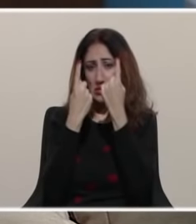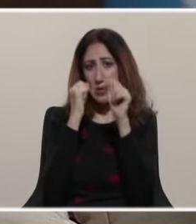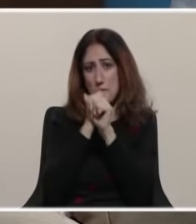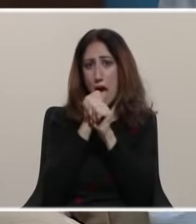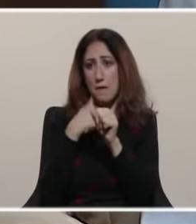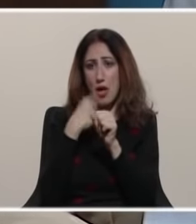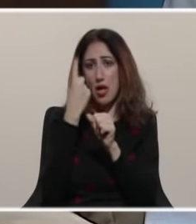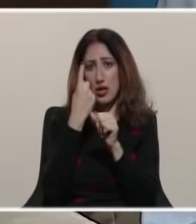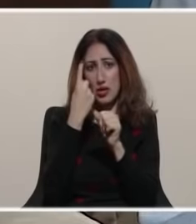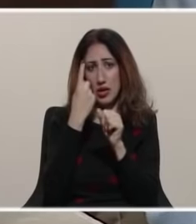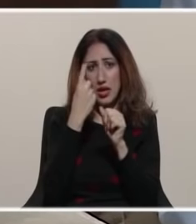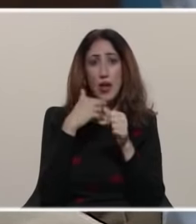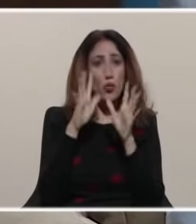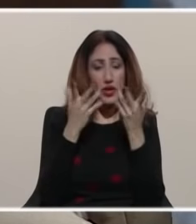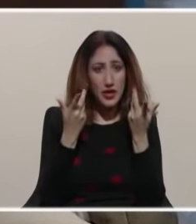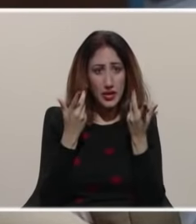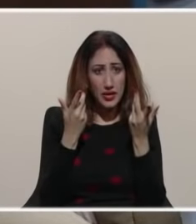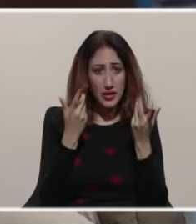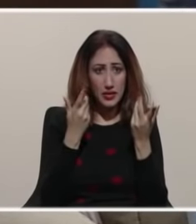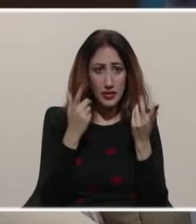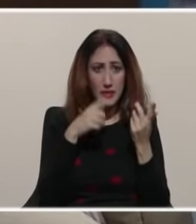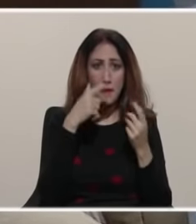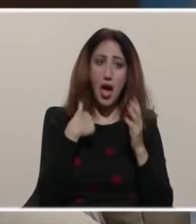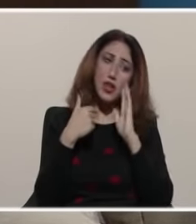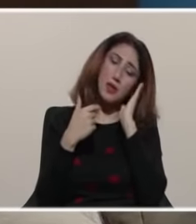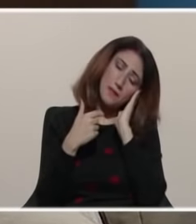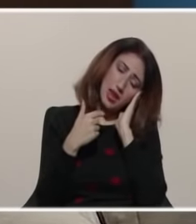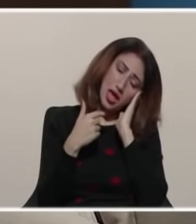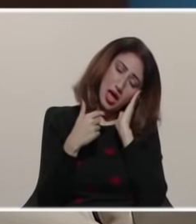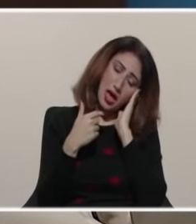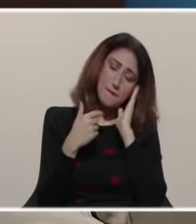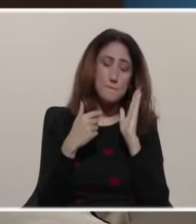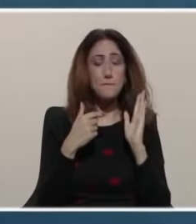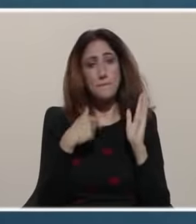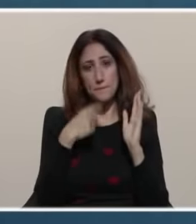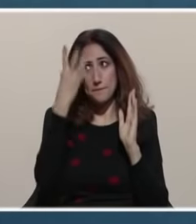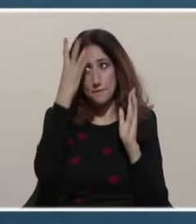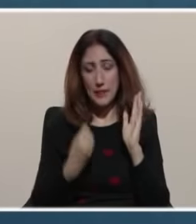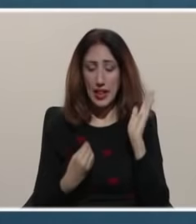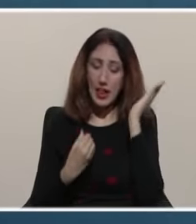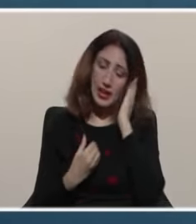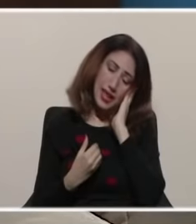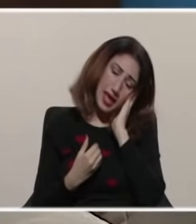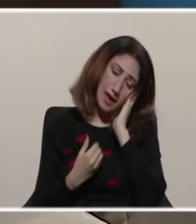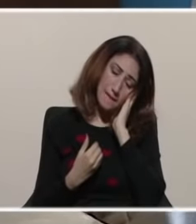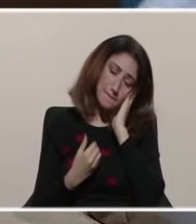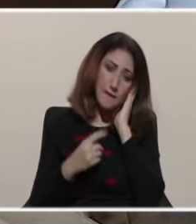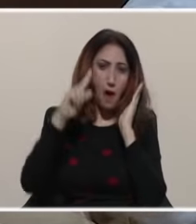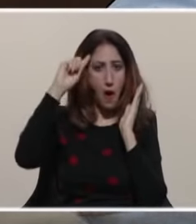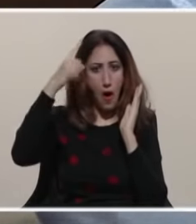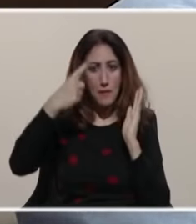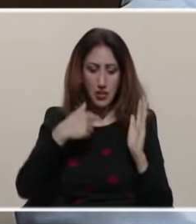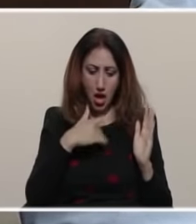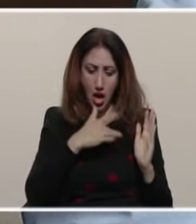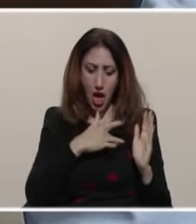هي. قال له وما هي؟ قال له اني لا ابيت ليله، يعني لا أضع رأسي على المخدة ونام وفي